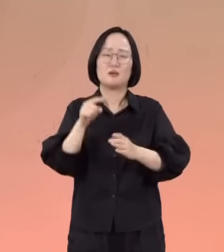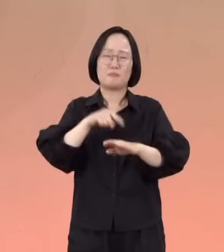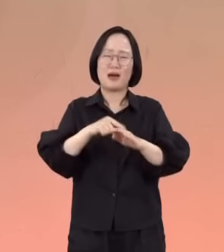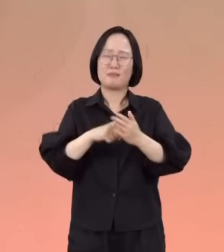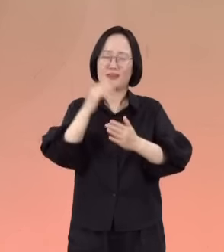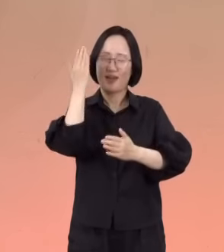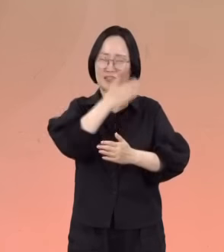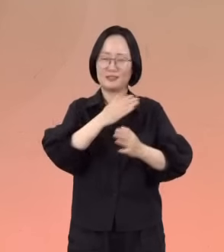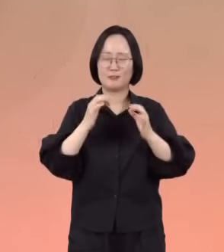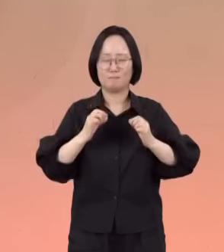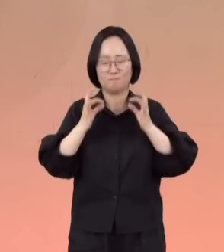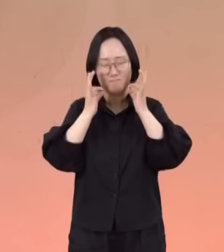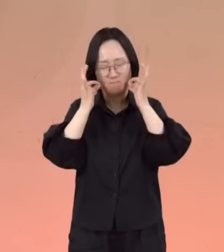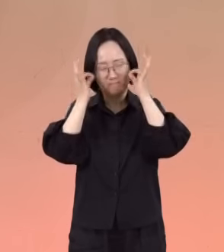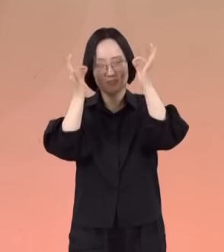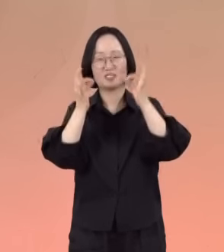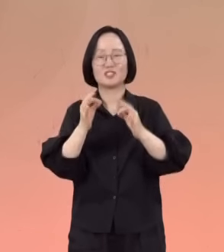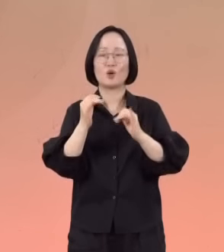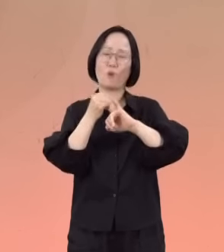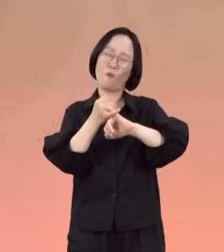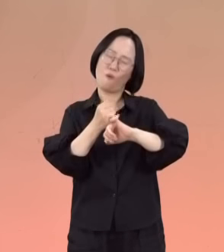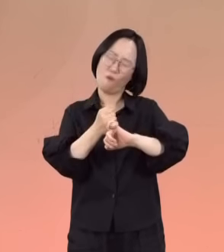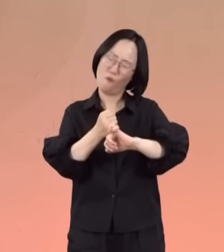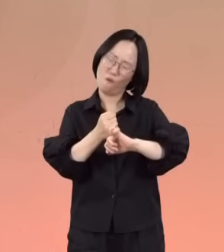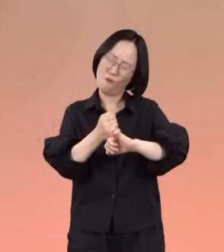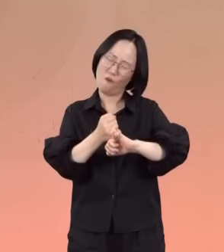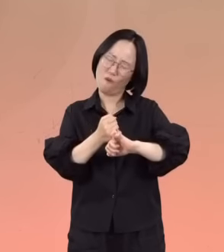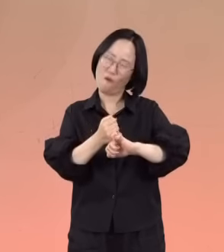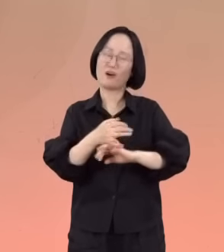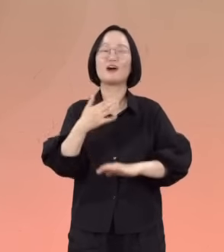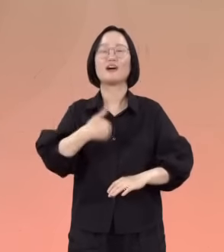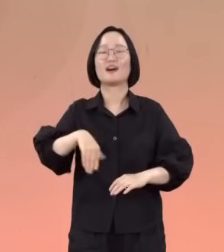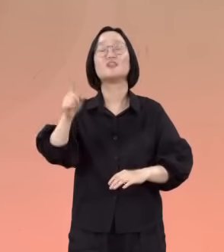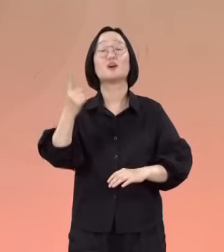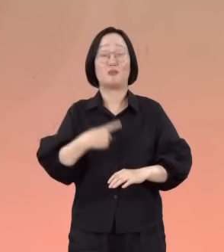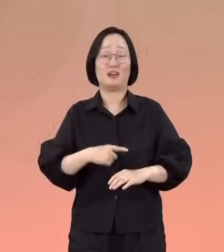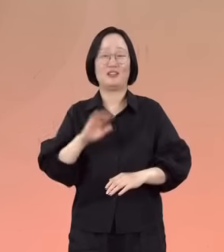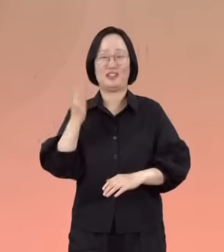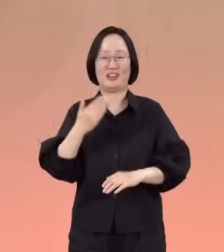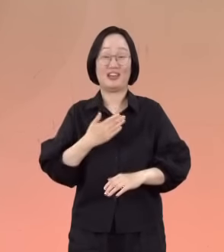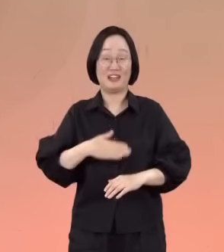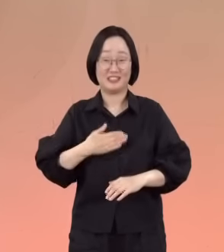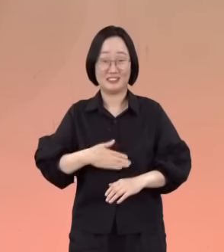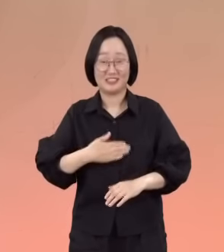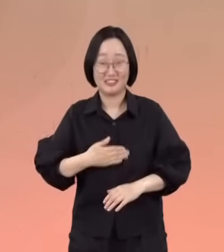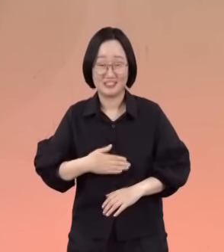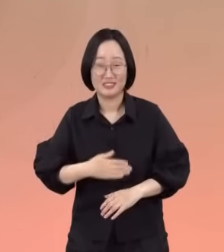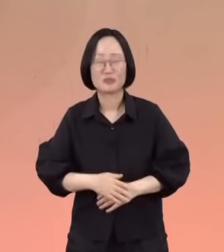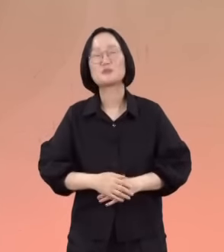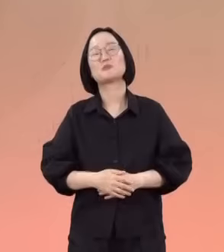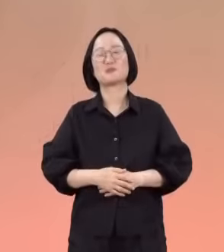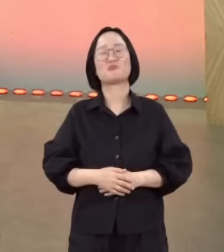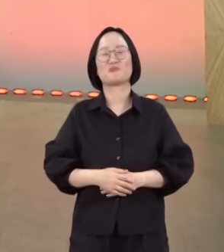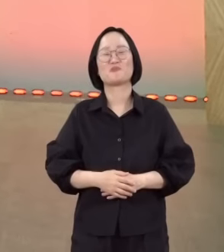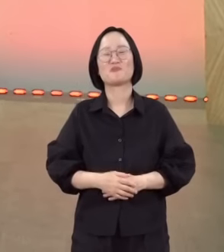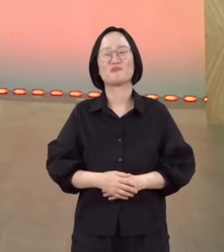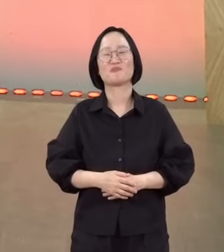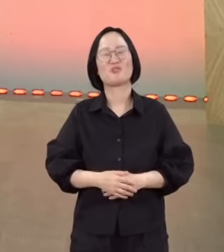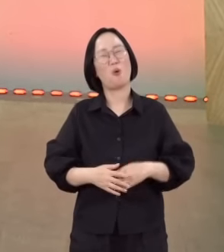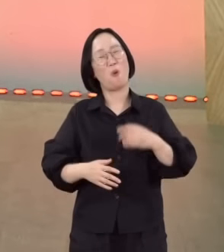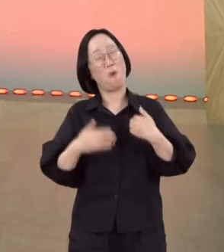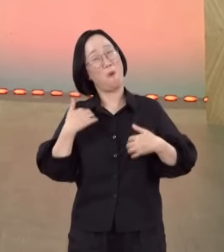가야 한다라고 그렇게 사님께 강 하면서 말씀해 주셨습니다 그래서 듣다